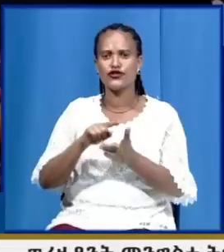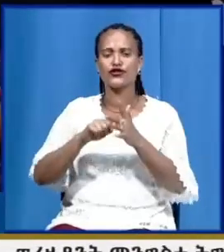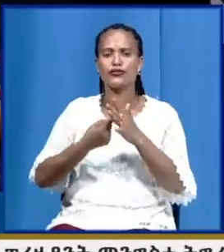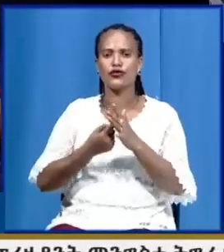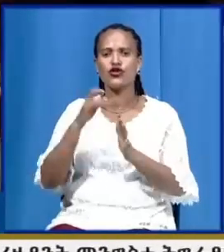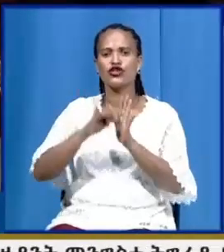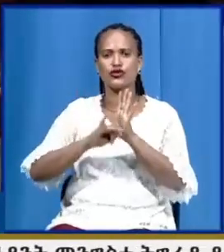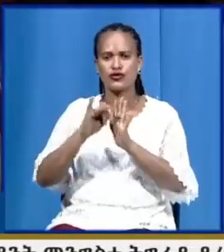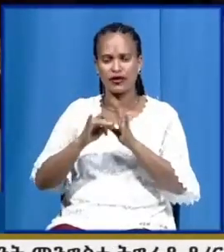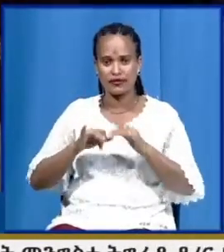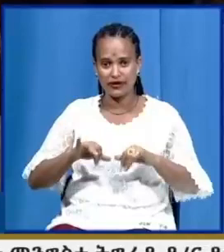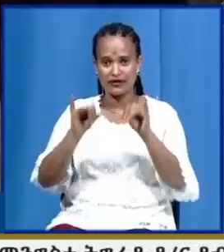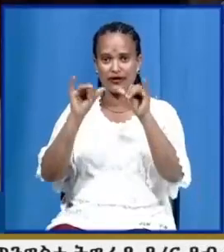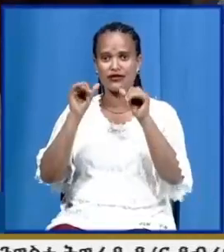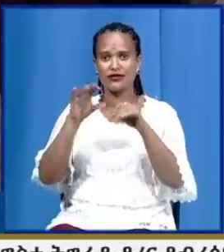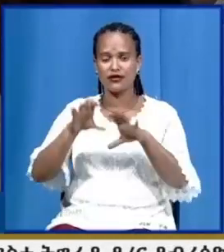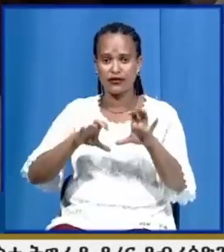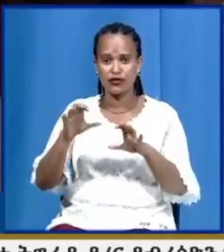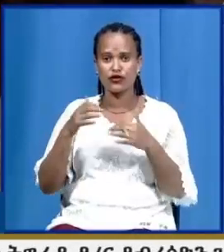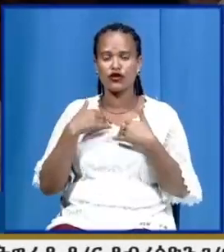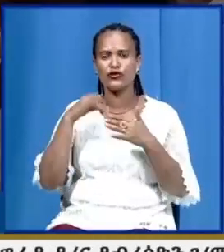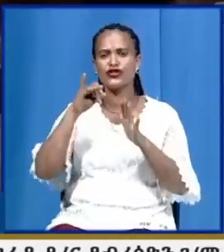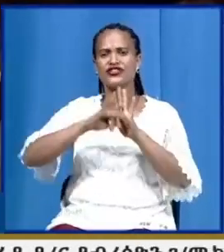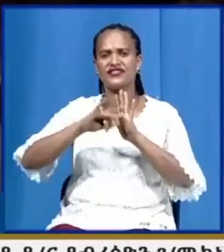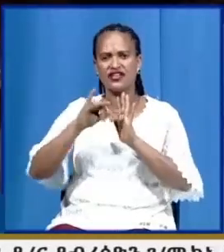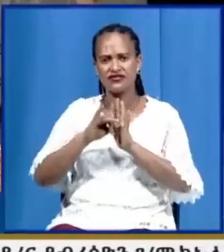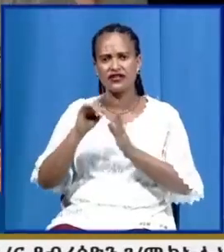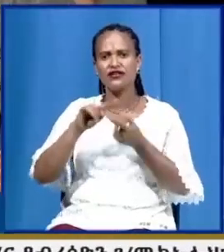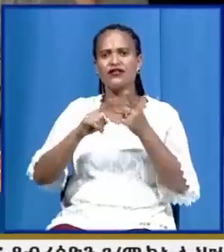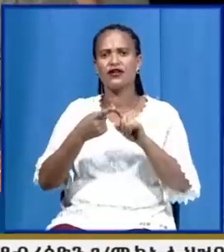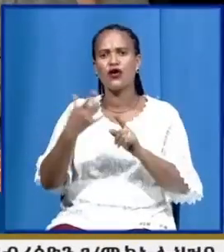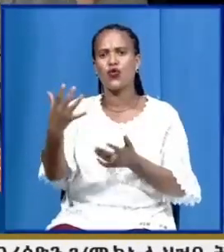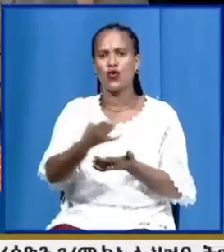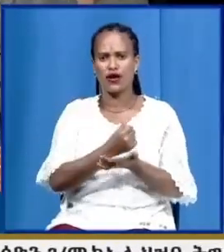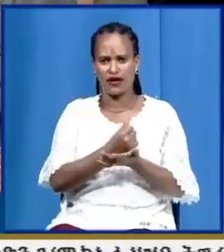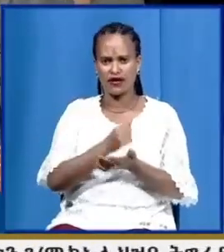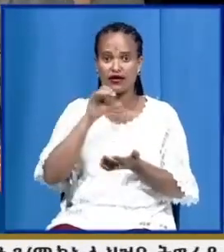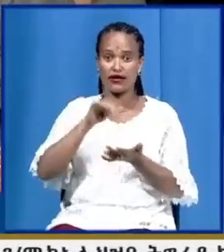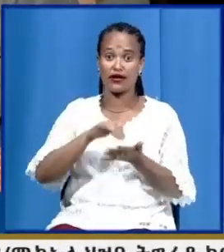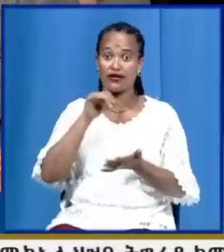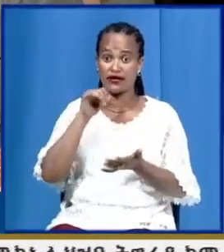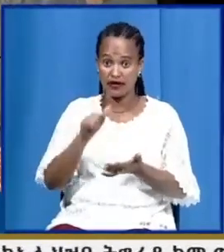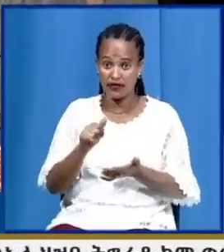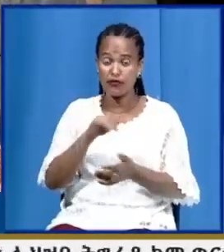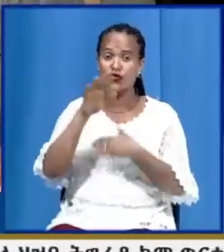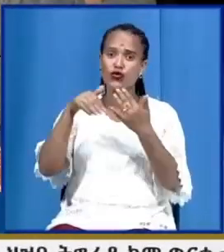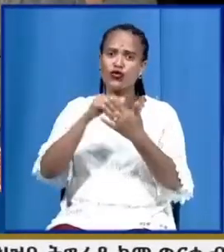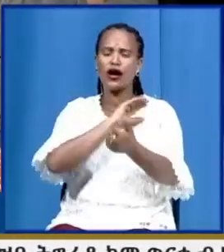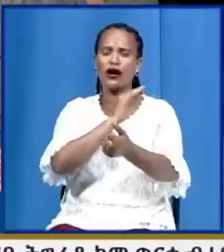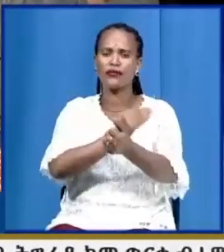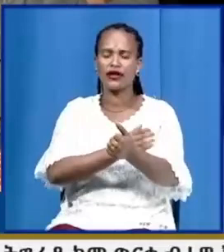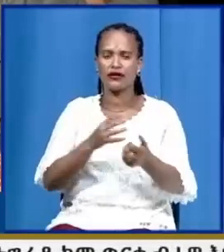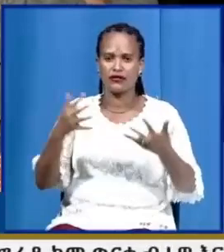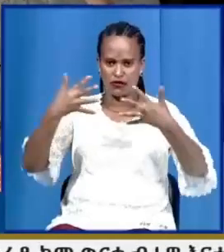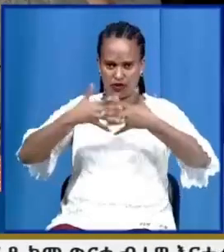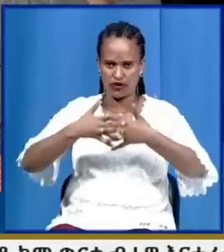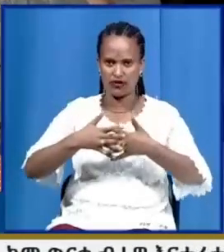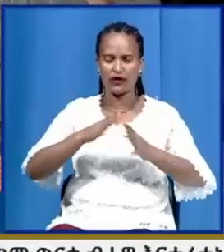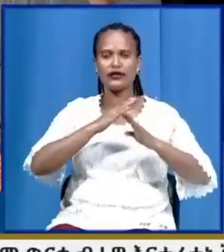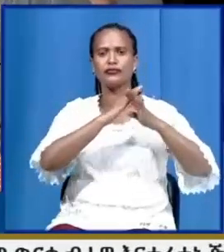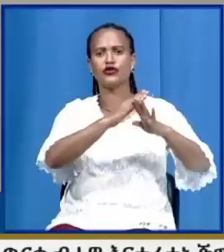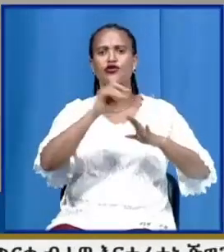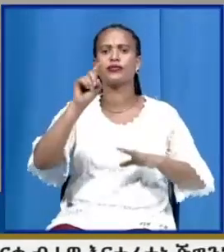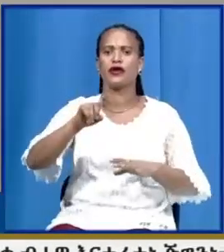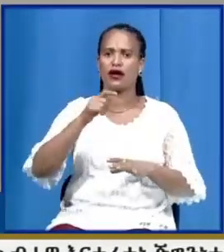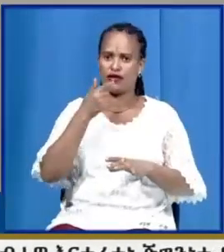ዝጀመርዎ ጀኖሳይድ ንምቕፃል ዘካይድዎ ዘለዉ ጨፍጫፍን ልፍንታዊ ወራርን ከይድገም ኩሎም ዓቕምታትና ኣዋዲድና ክንምክቶም